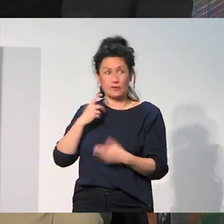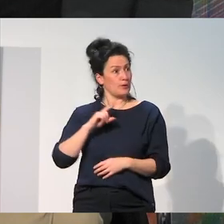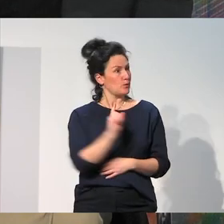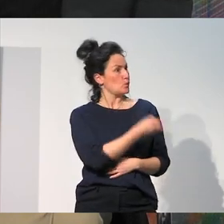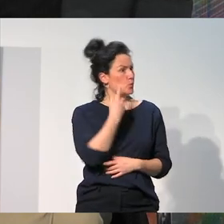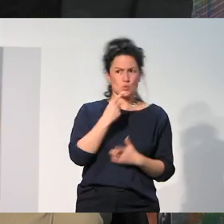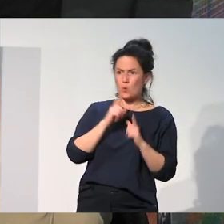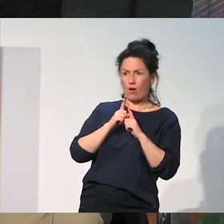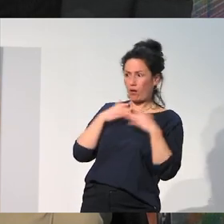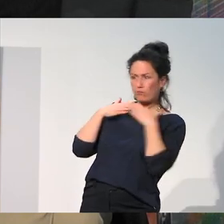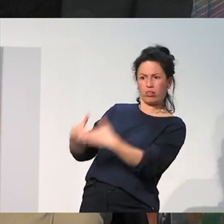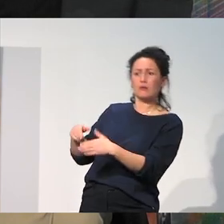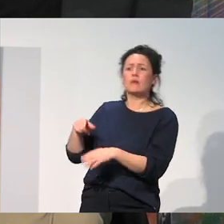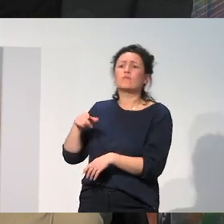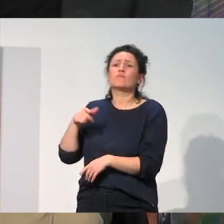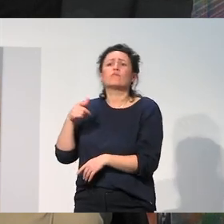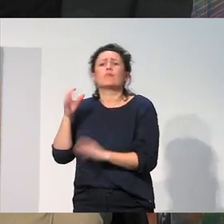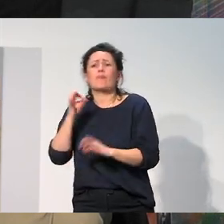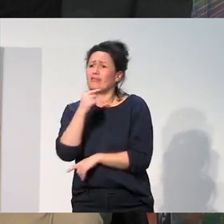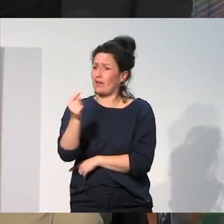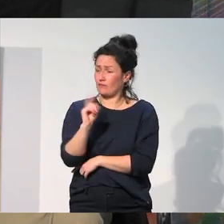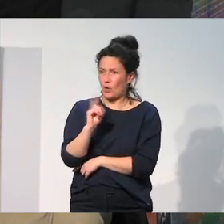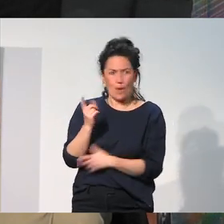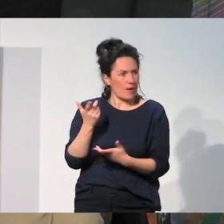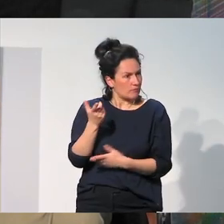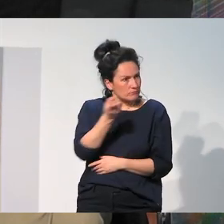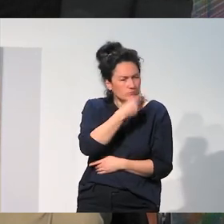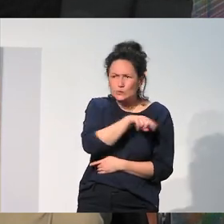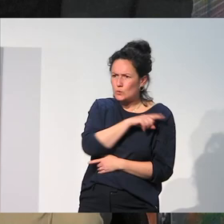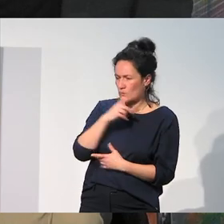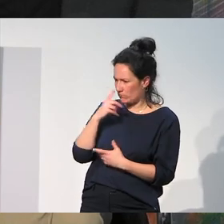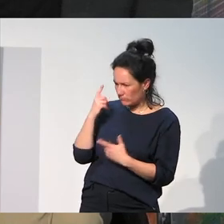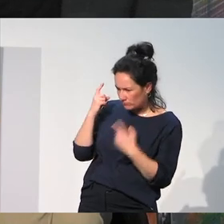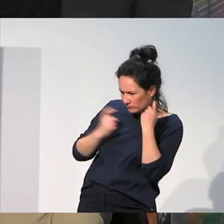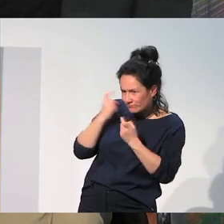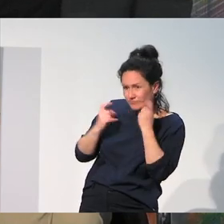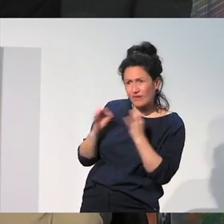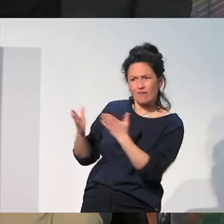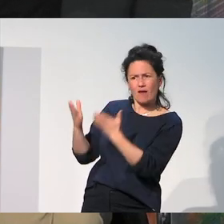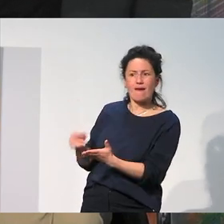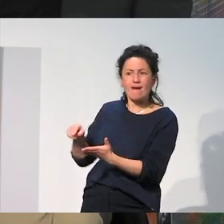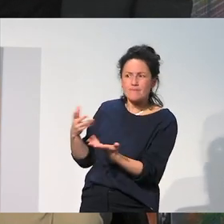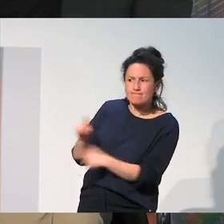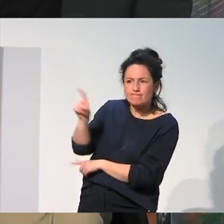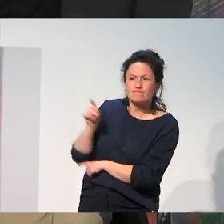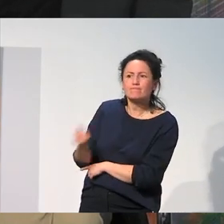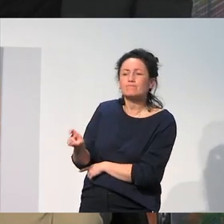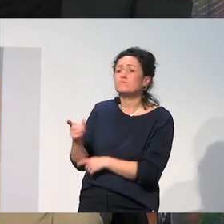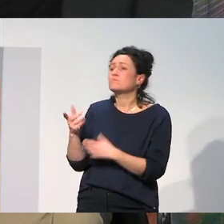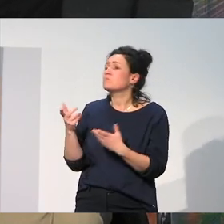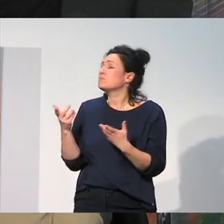foi, enfin je le dis sans rien de péjoratif, on se rue sur cette question, sur ce qui est resté une énigme. On a connu,